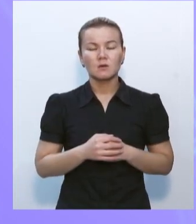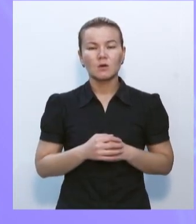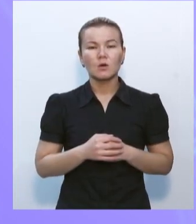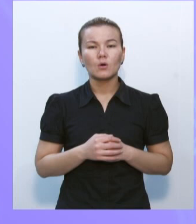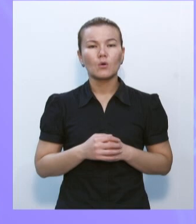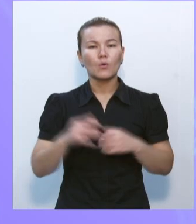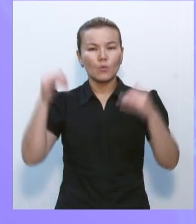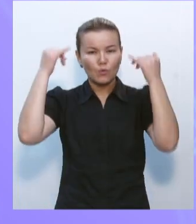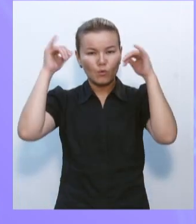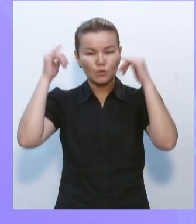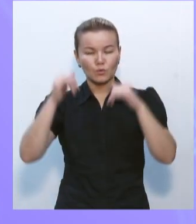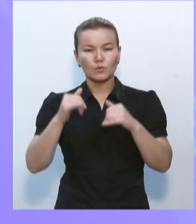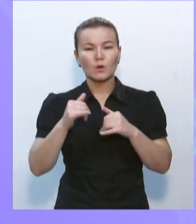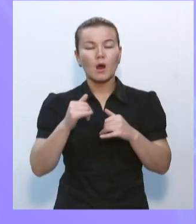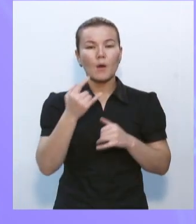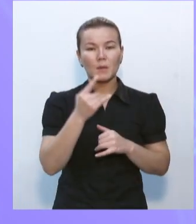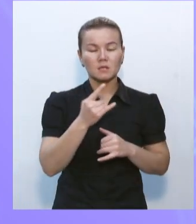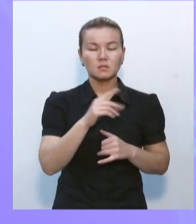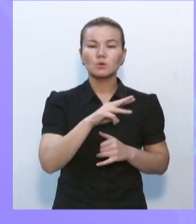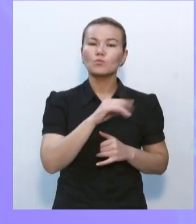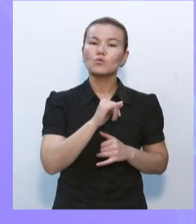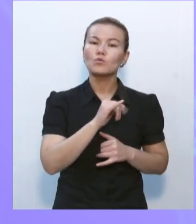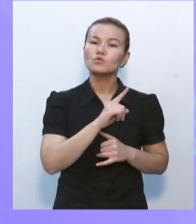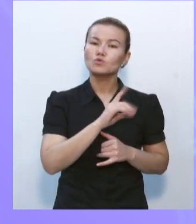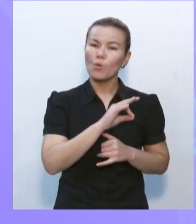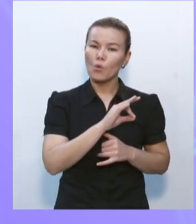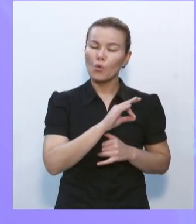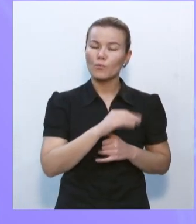Уйдун баласы музоо.